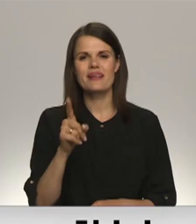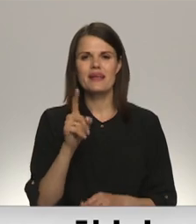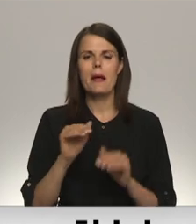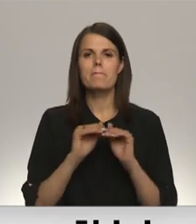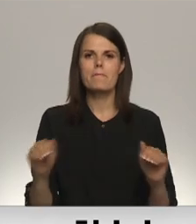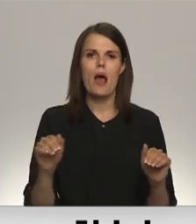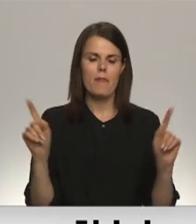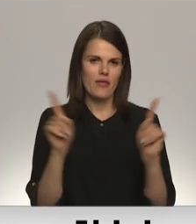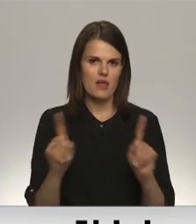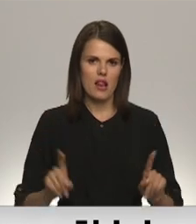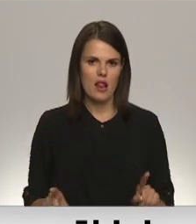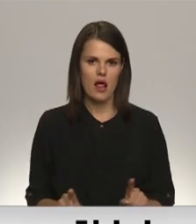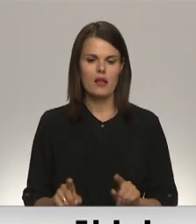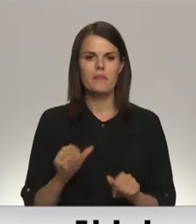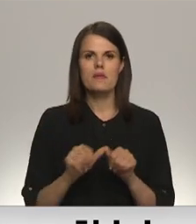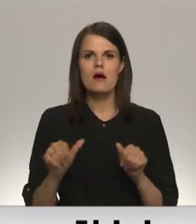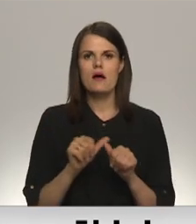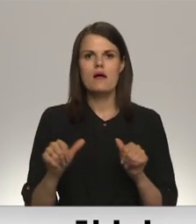tikai pamats. Un benzīnam?